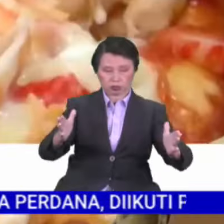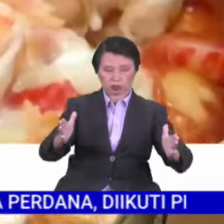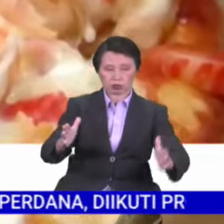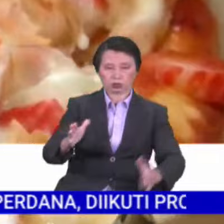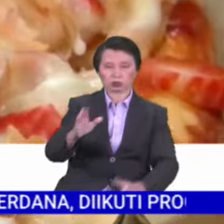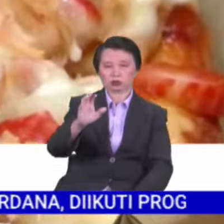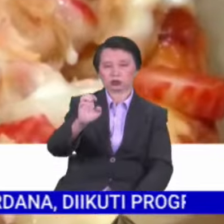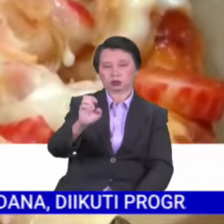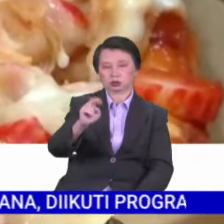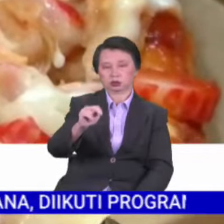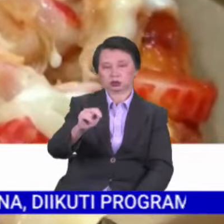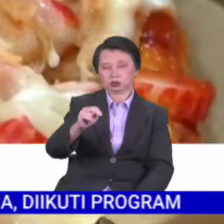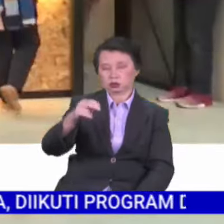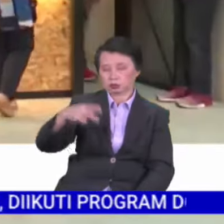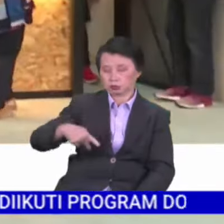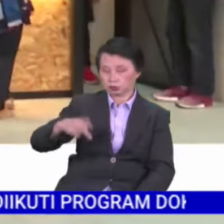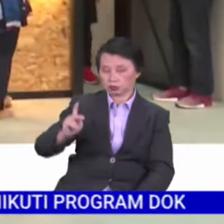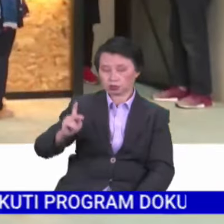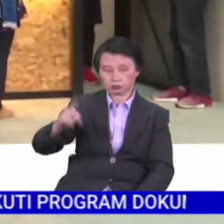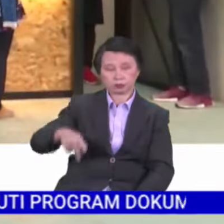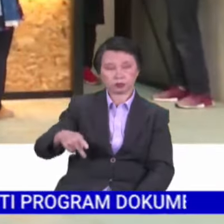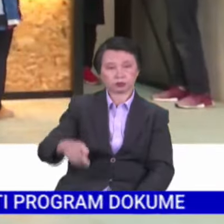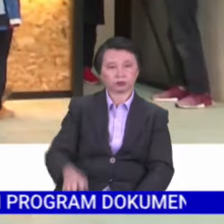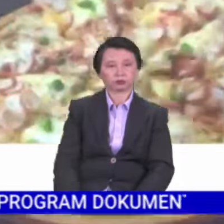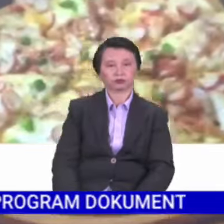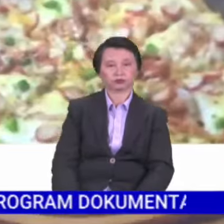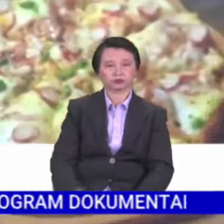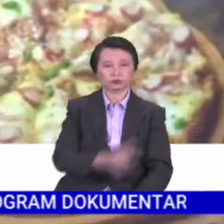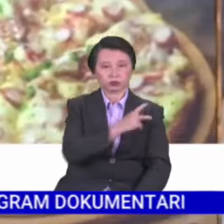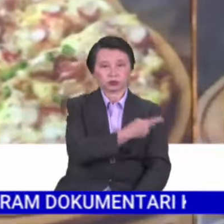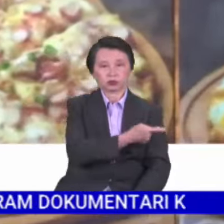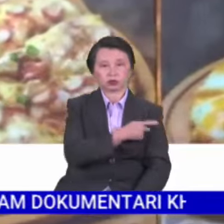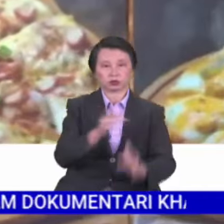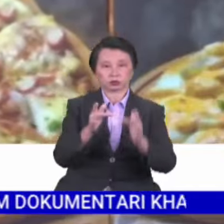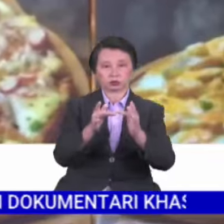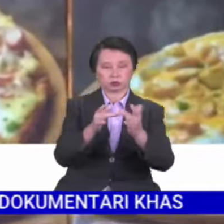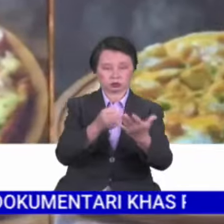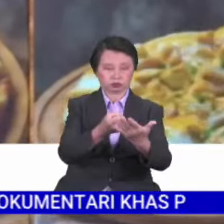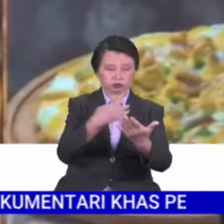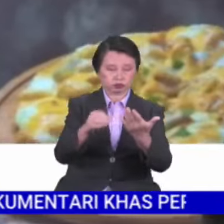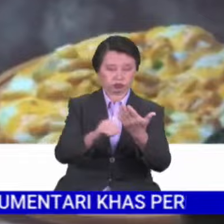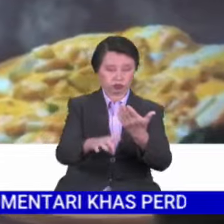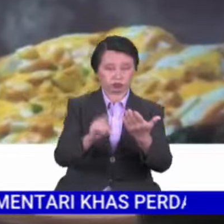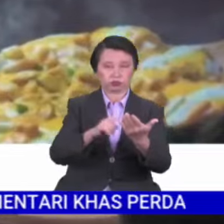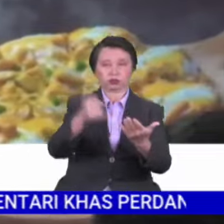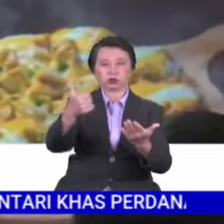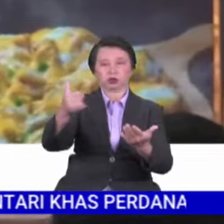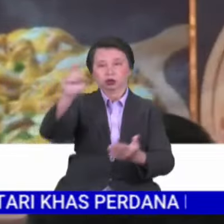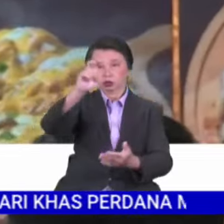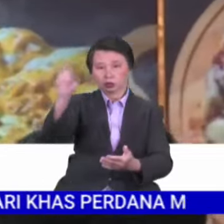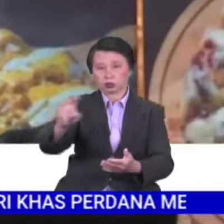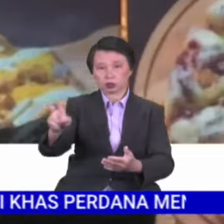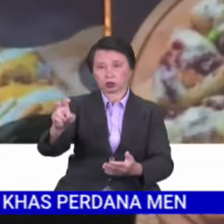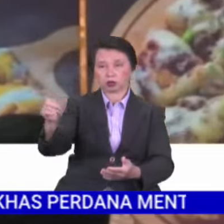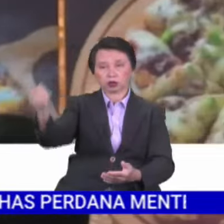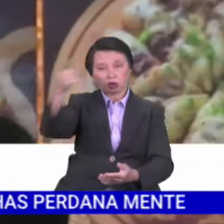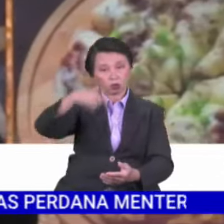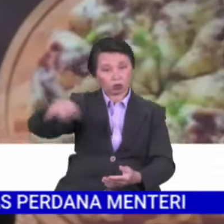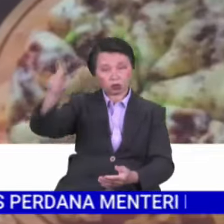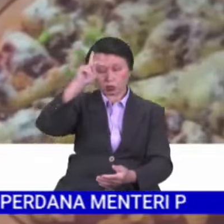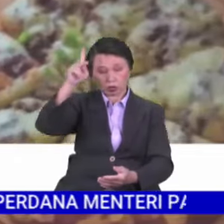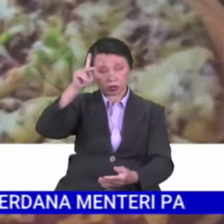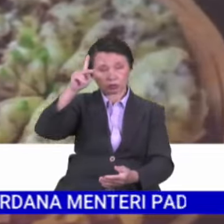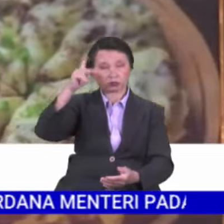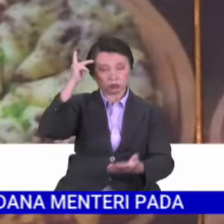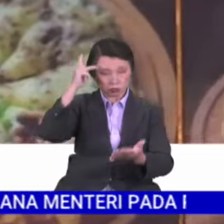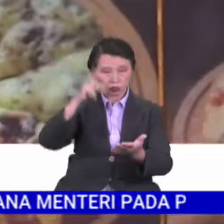Perintah Kawalan Pergerakan PKP. Kuasa media sosial membolehkan pizzanya dikenali serata Kelantan dan mendapat